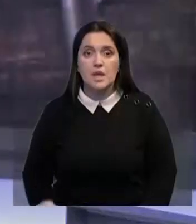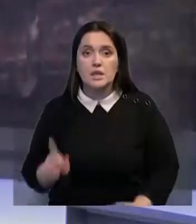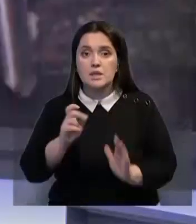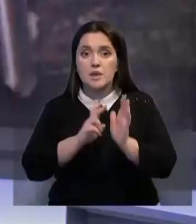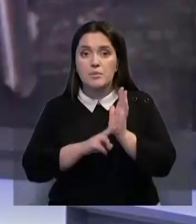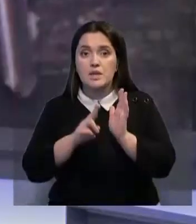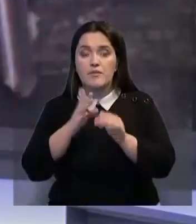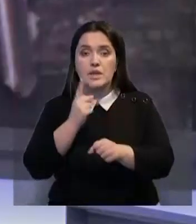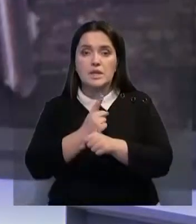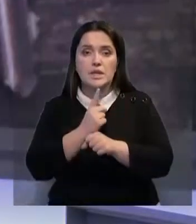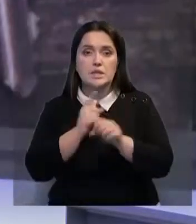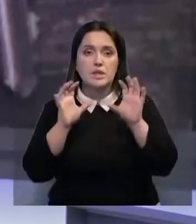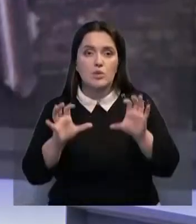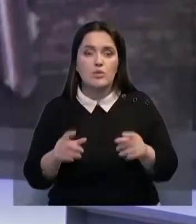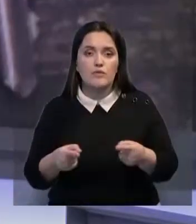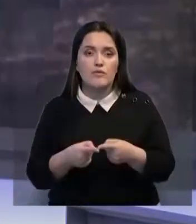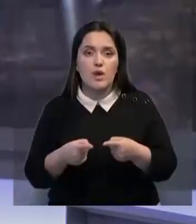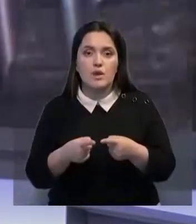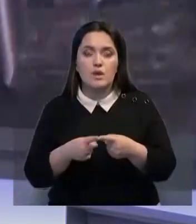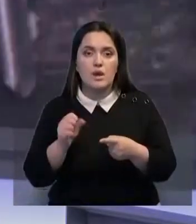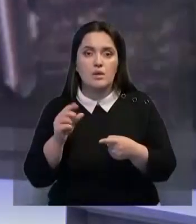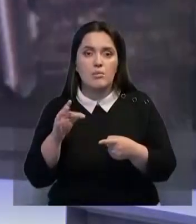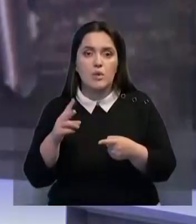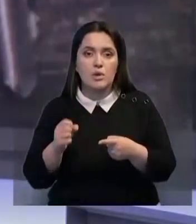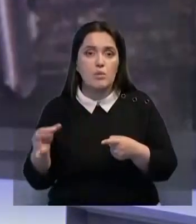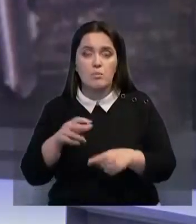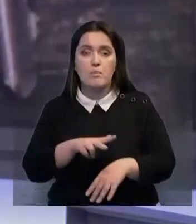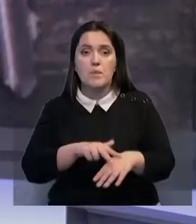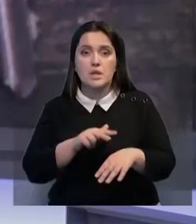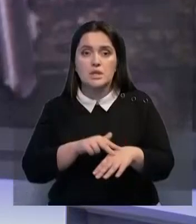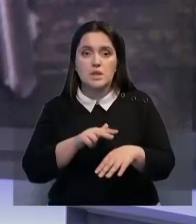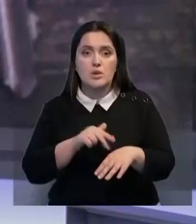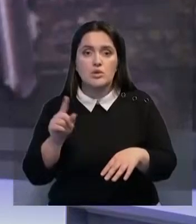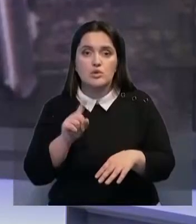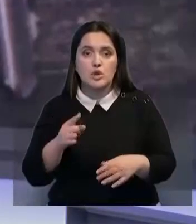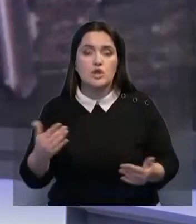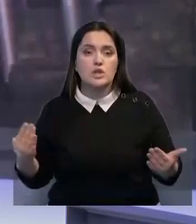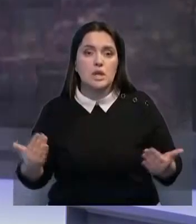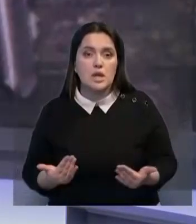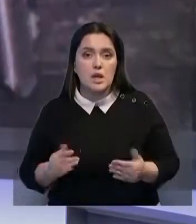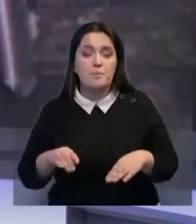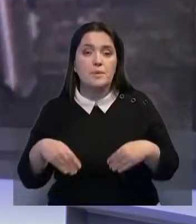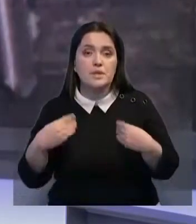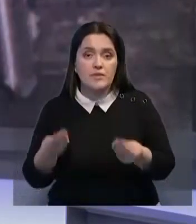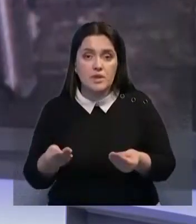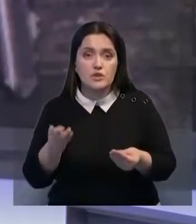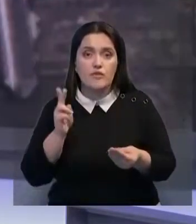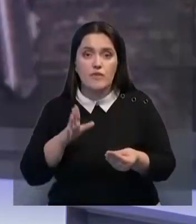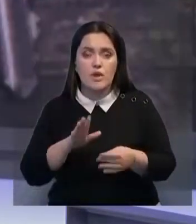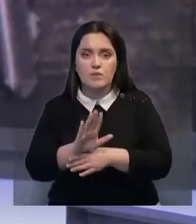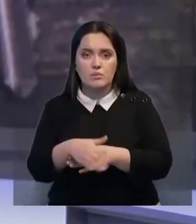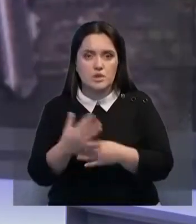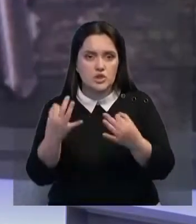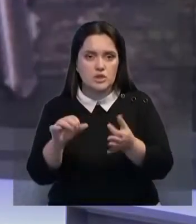Более 170 квартир, незаконно сдаваемых в аренду, выявили в Акмолинской области. Полицейские отмечают, некоторые жители региона предоставляли жилье,